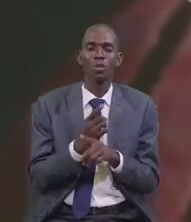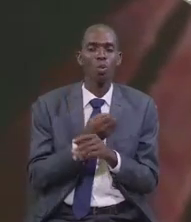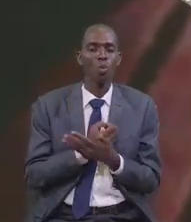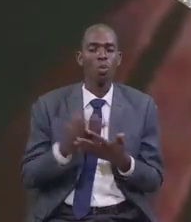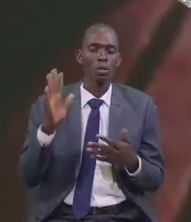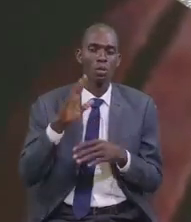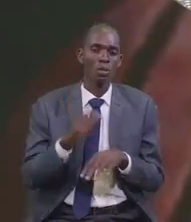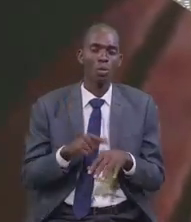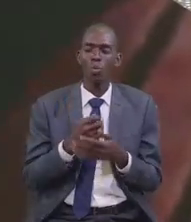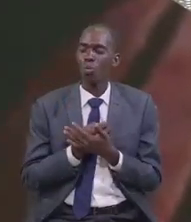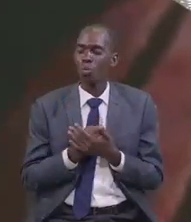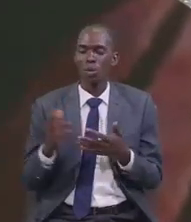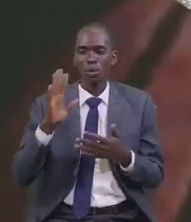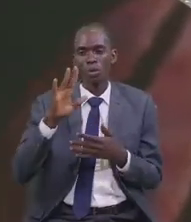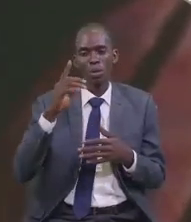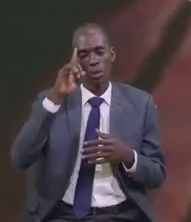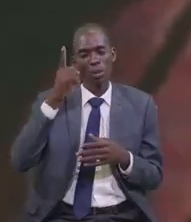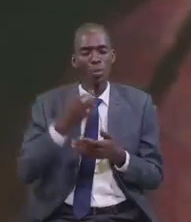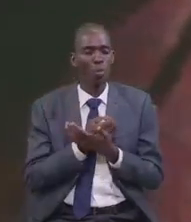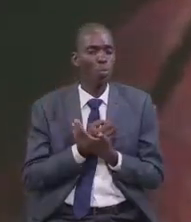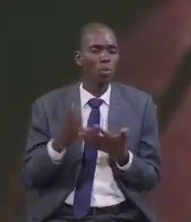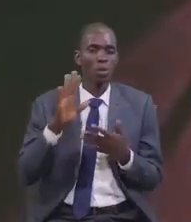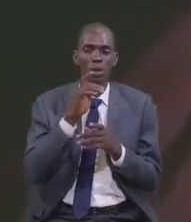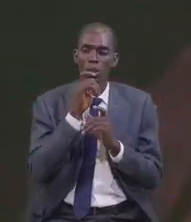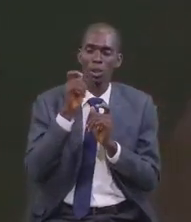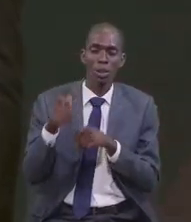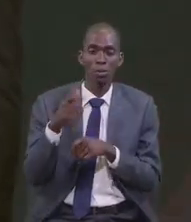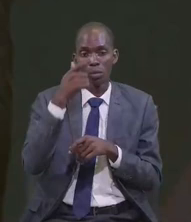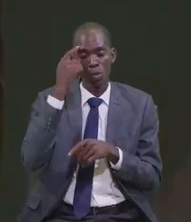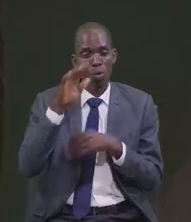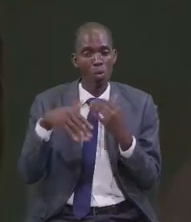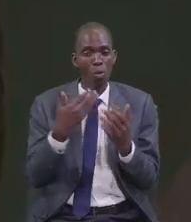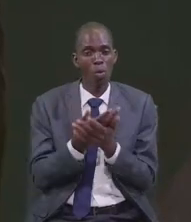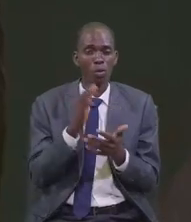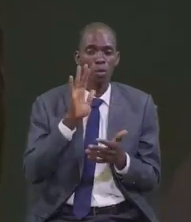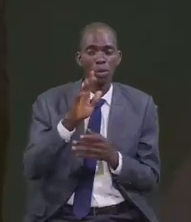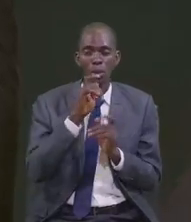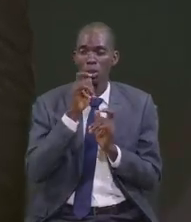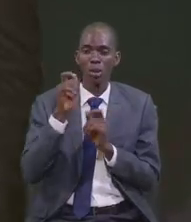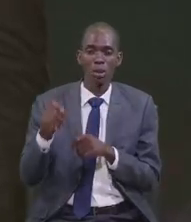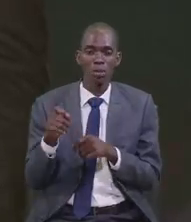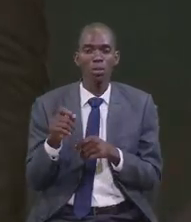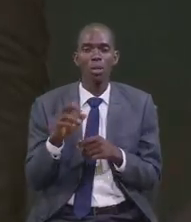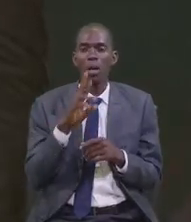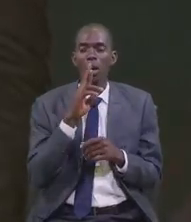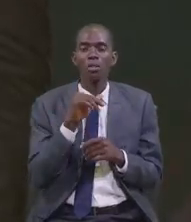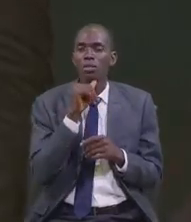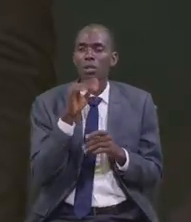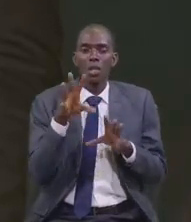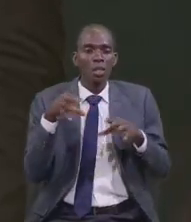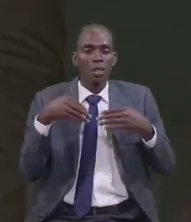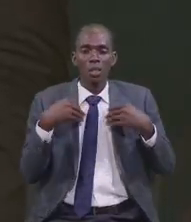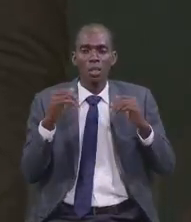perds ton temps, tu perds tes talents, parce que tous ces talents ne sont pas agréables